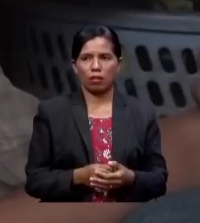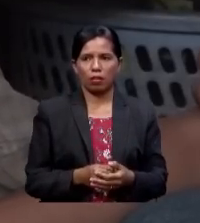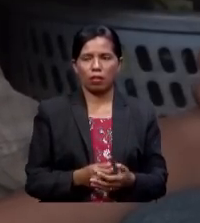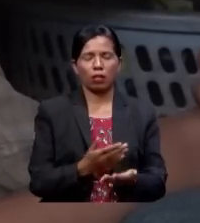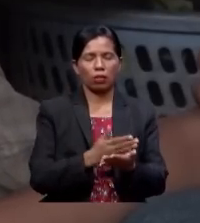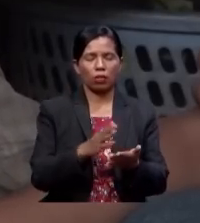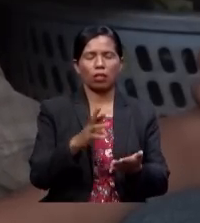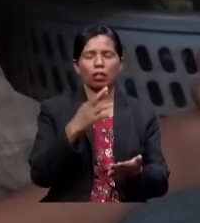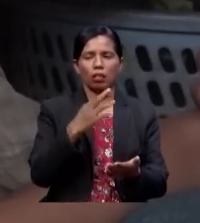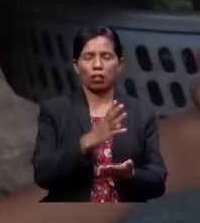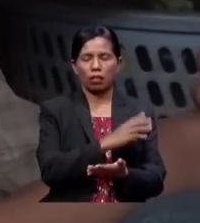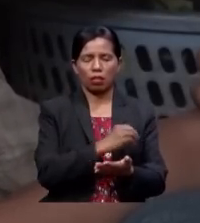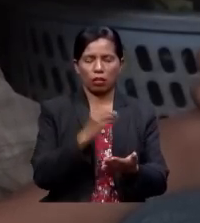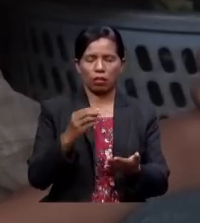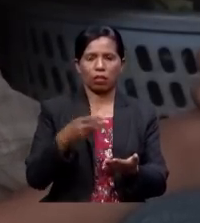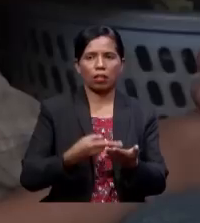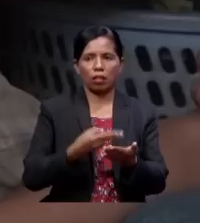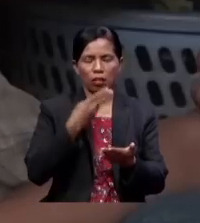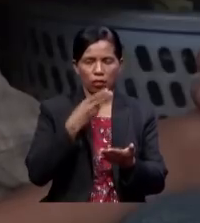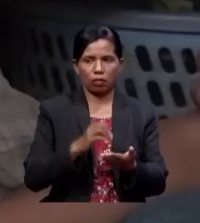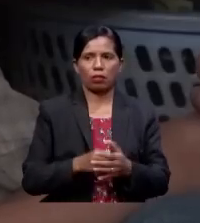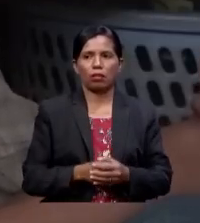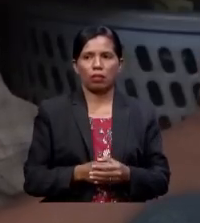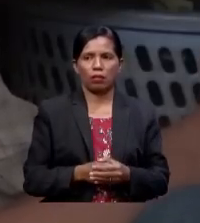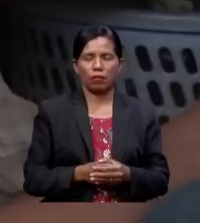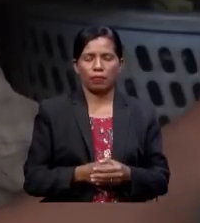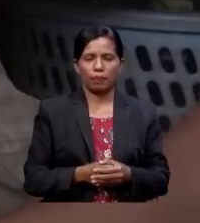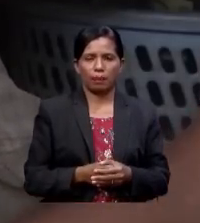hani. Alika, itu amnian osir ni cira baron.